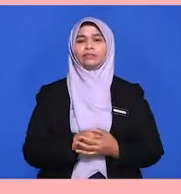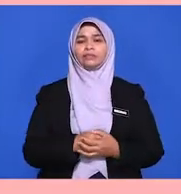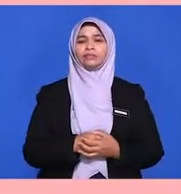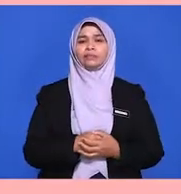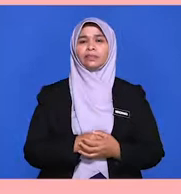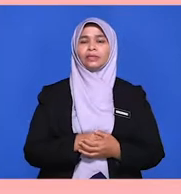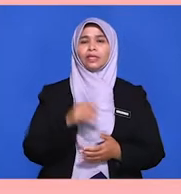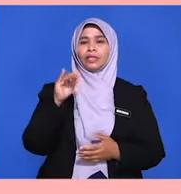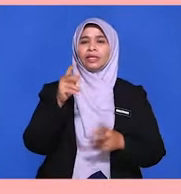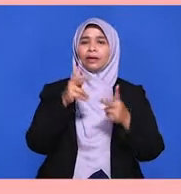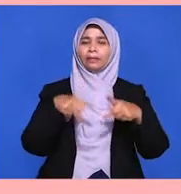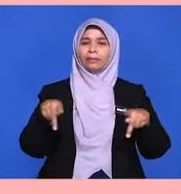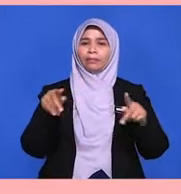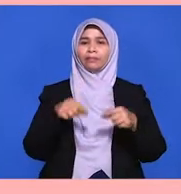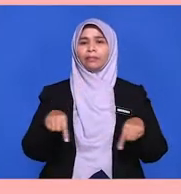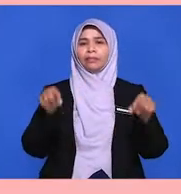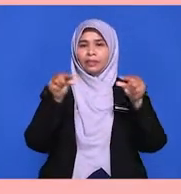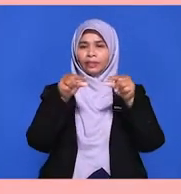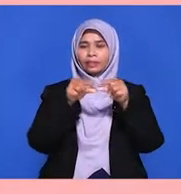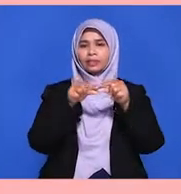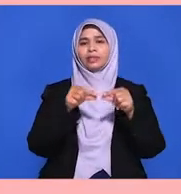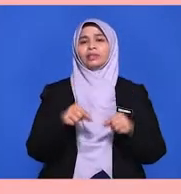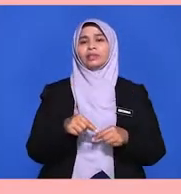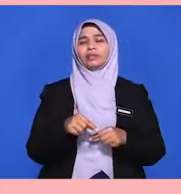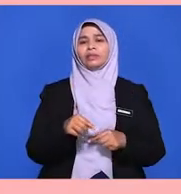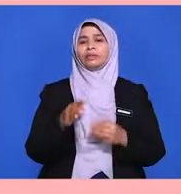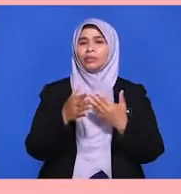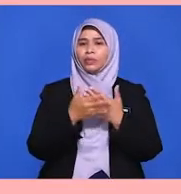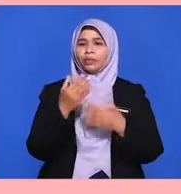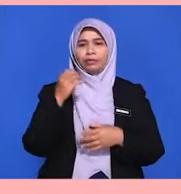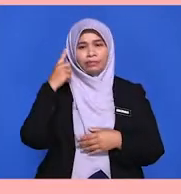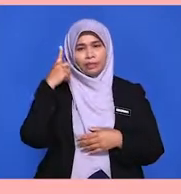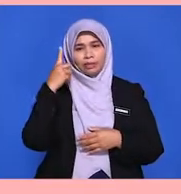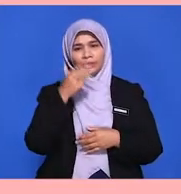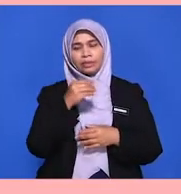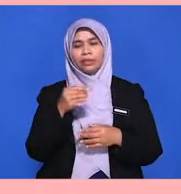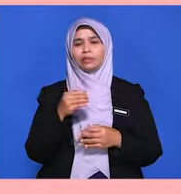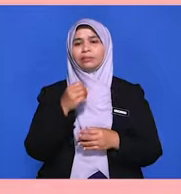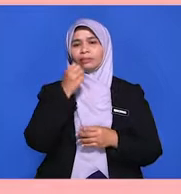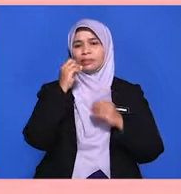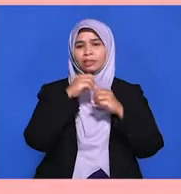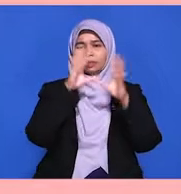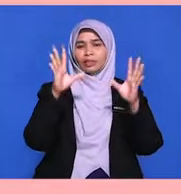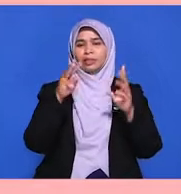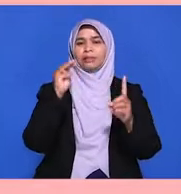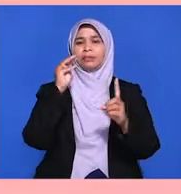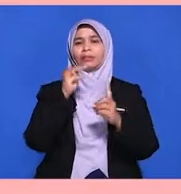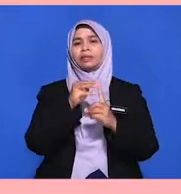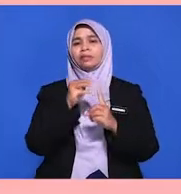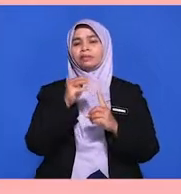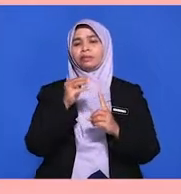Yang penting, lakaran mudah difahami dan menerangkan maklumat yang